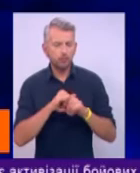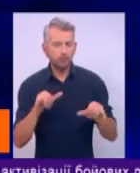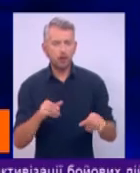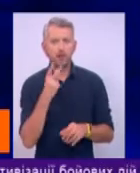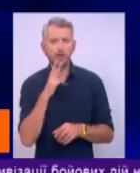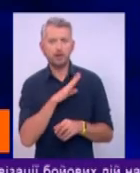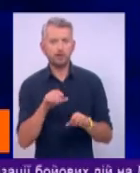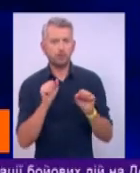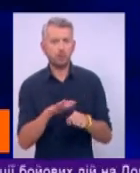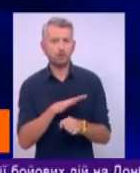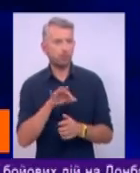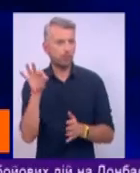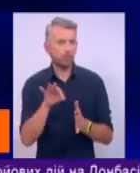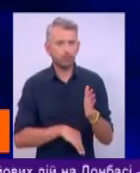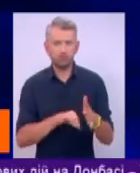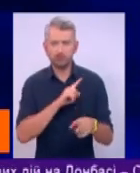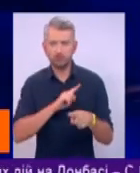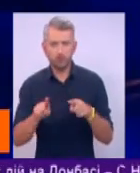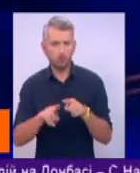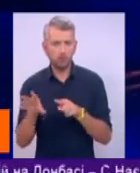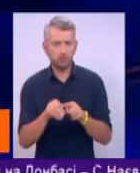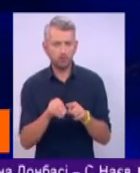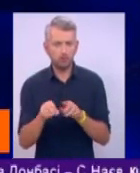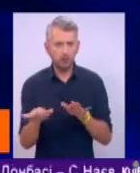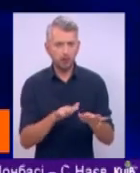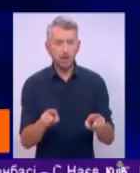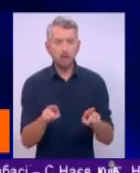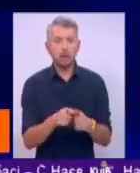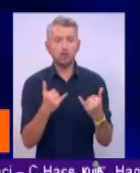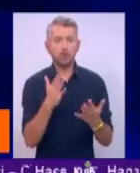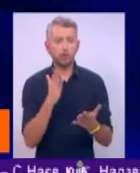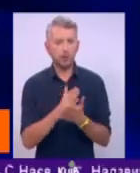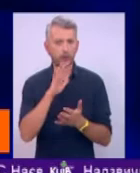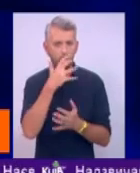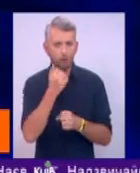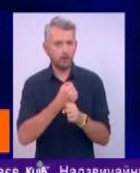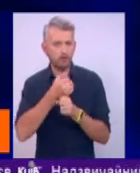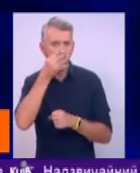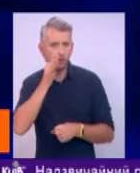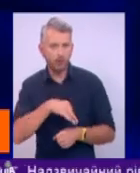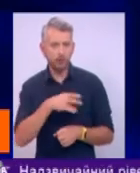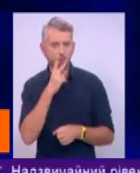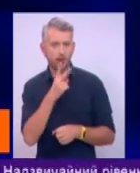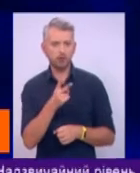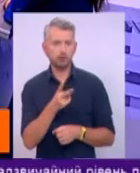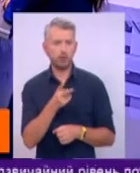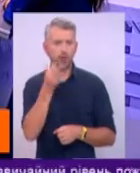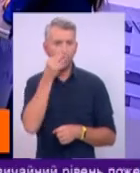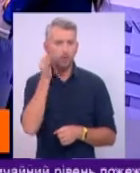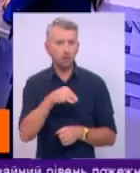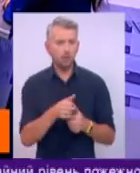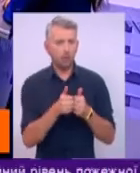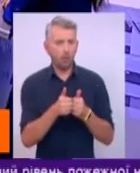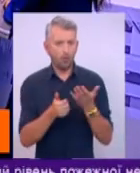так можливо було швидко реагувати. І так вже на сьогодні є серйозні ну, напрацювання. От ми бачимо, які компетентні